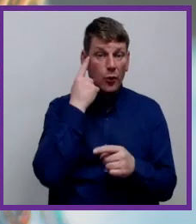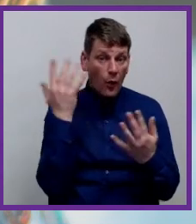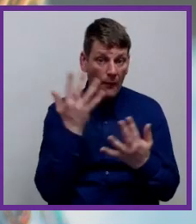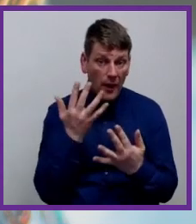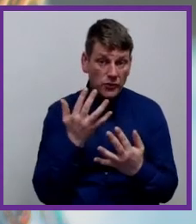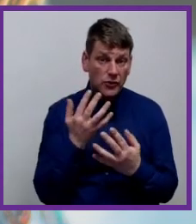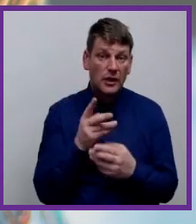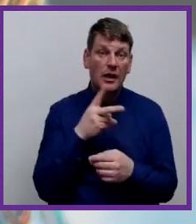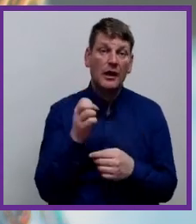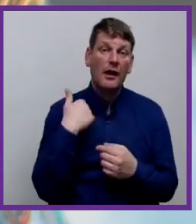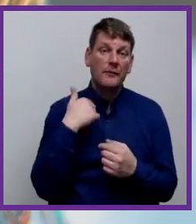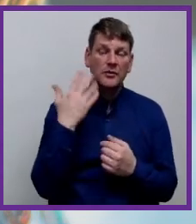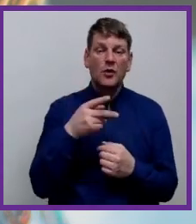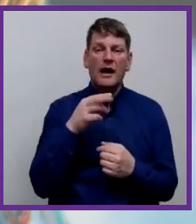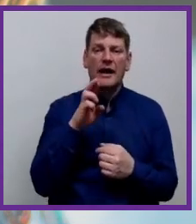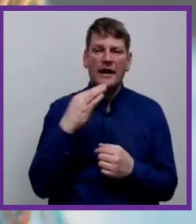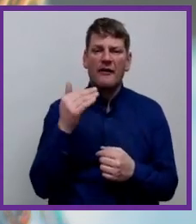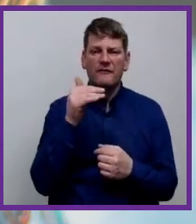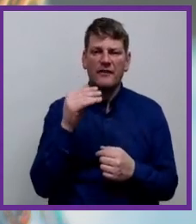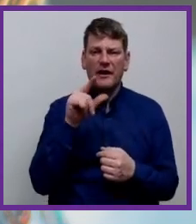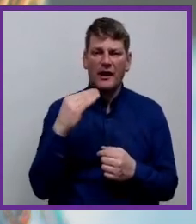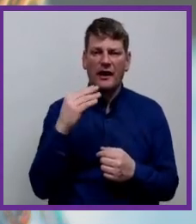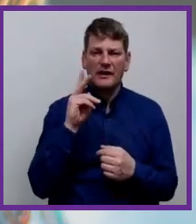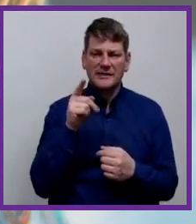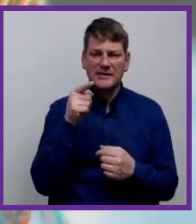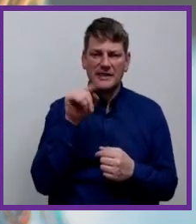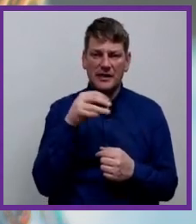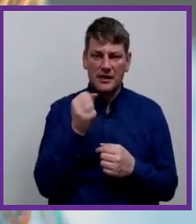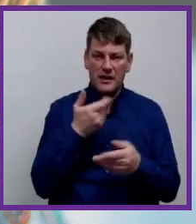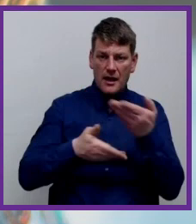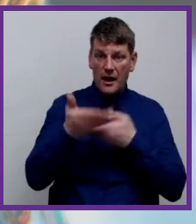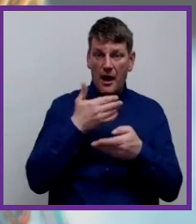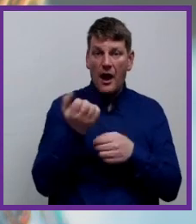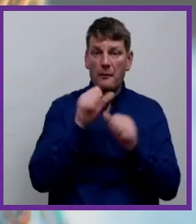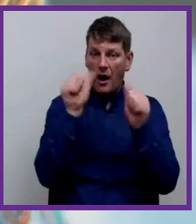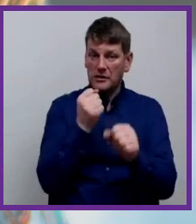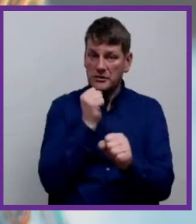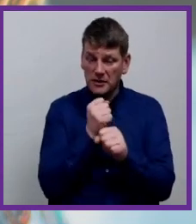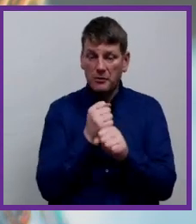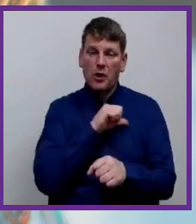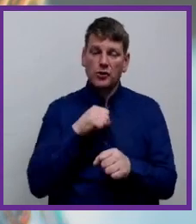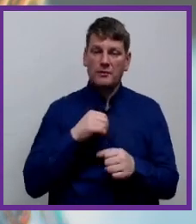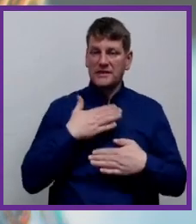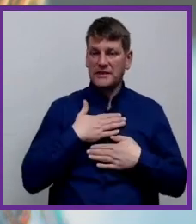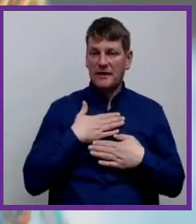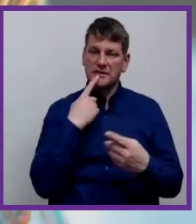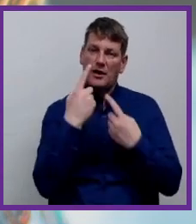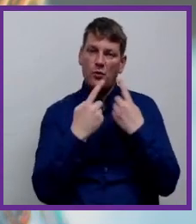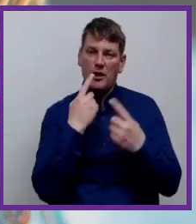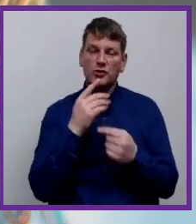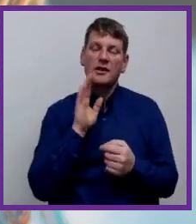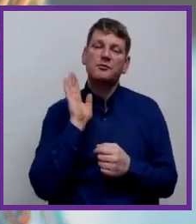mēs to devējam refleksiju par mākslas darbu, tad pašam ar sevi tāda mazliet sarunāšanās par mākslas